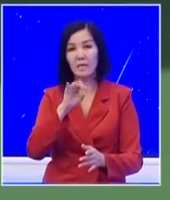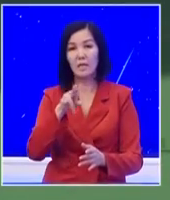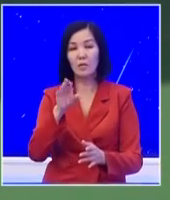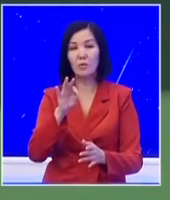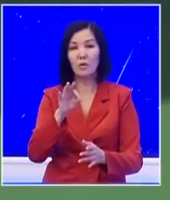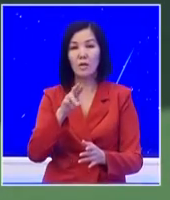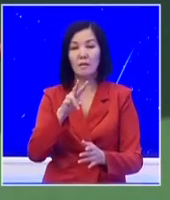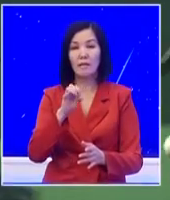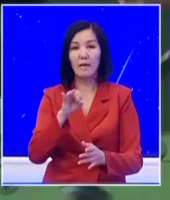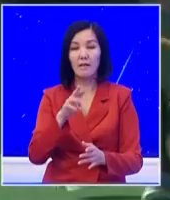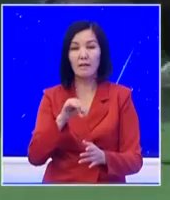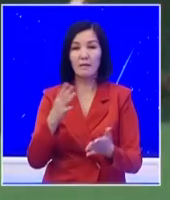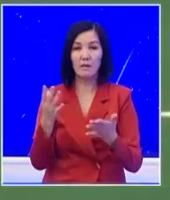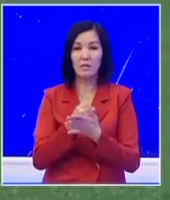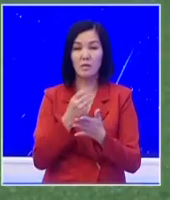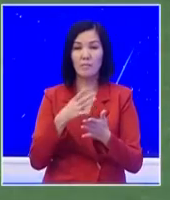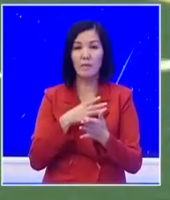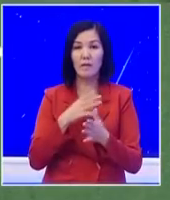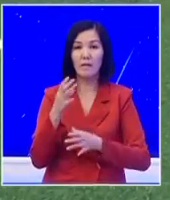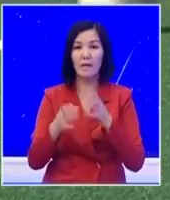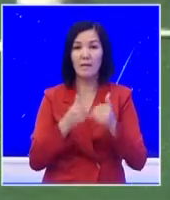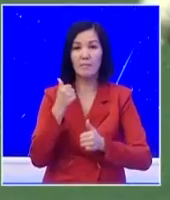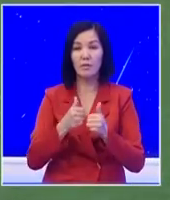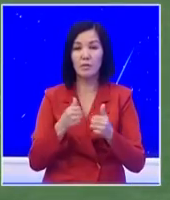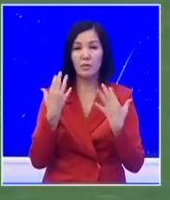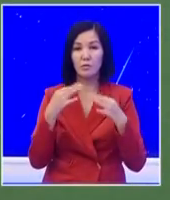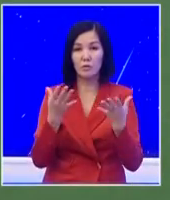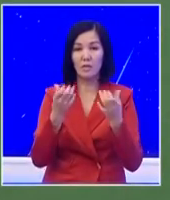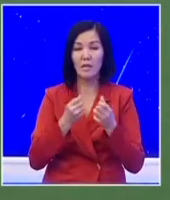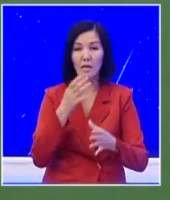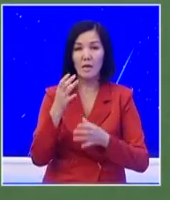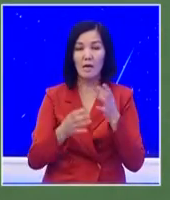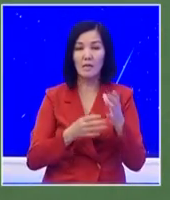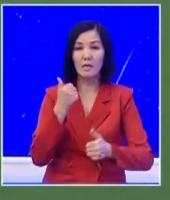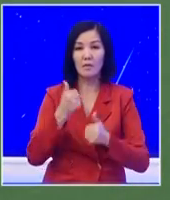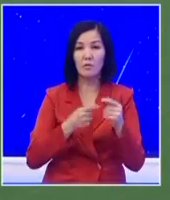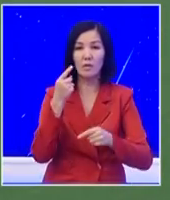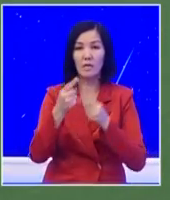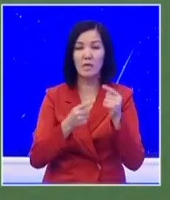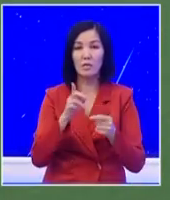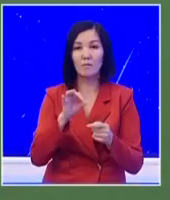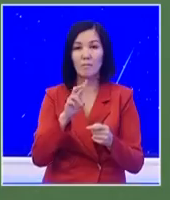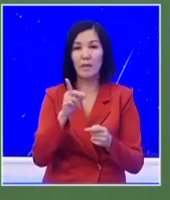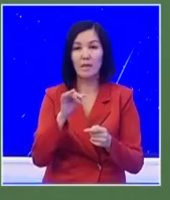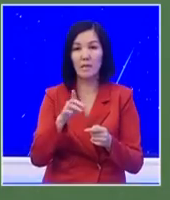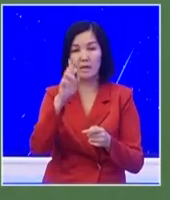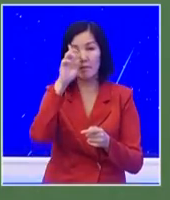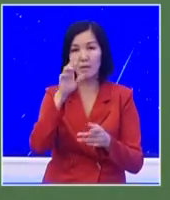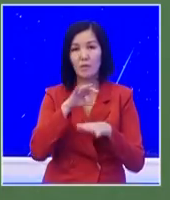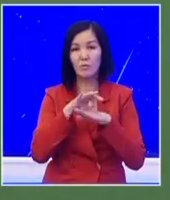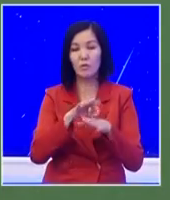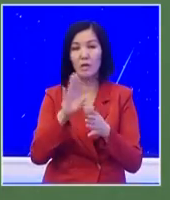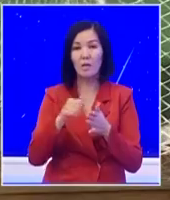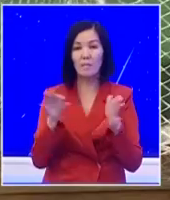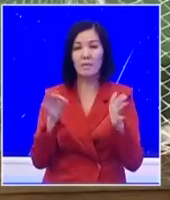Таиландтағы лицензиялық турнирде жүлдегер атанды. Әлем біріншілігіне жолдама алды. Халықаралық дода келер жылы Бельгияда ұйымдастырылмақ. Жерлестеріміздің басты